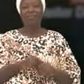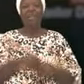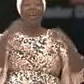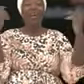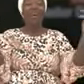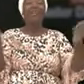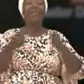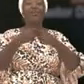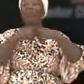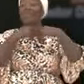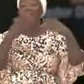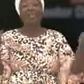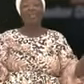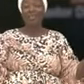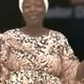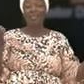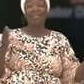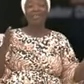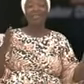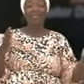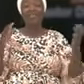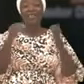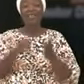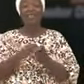ça fait un alléluia